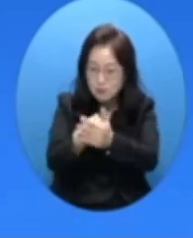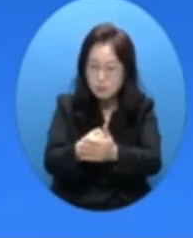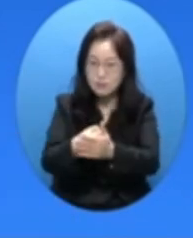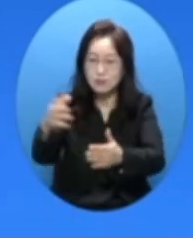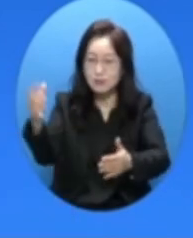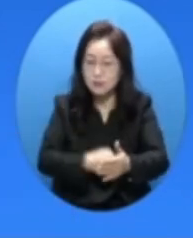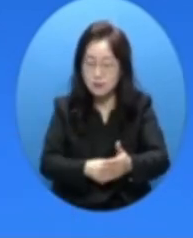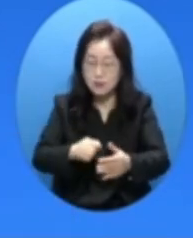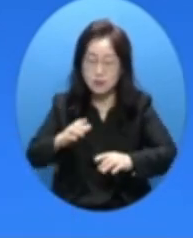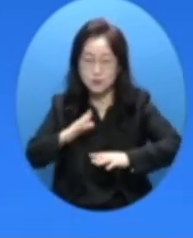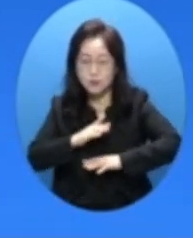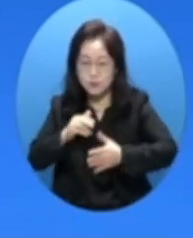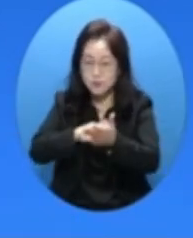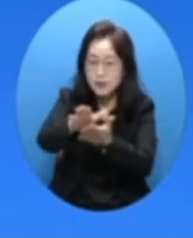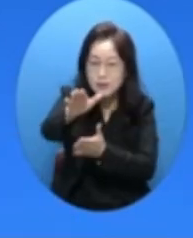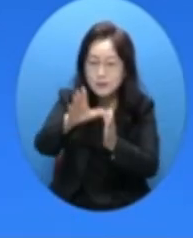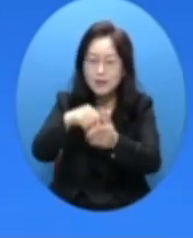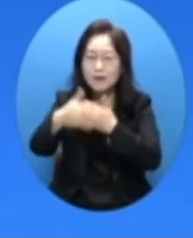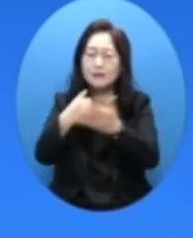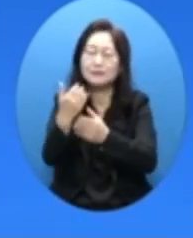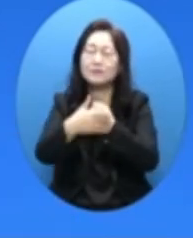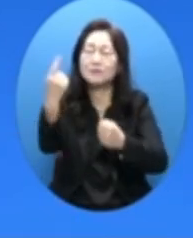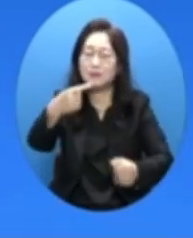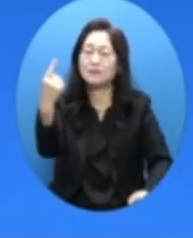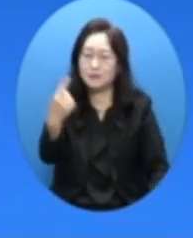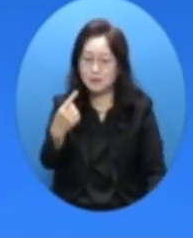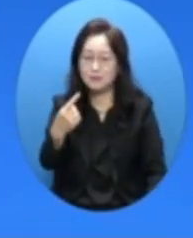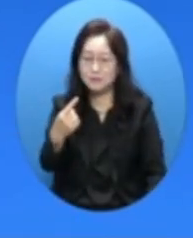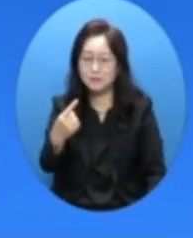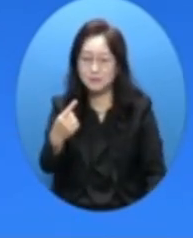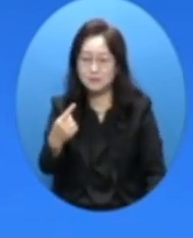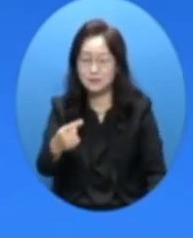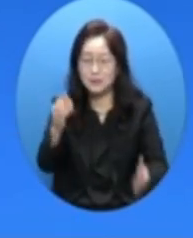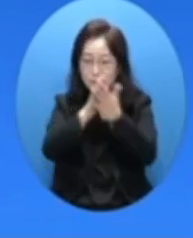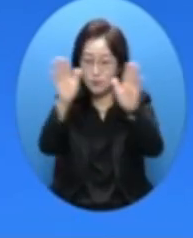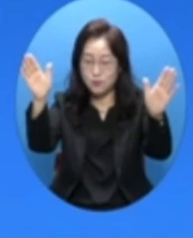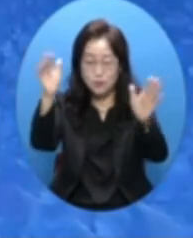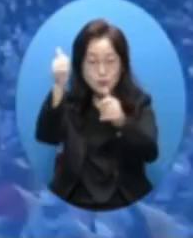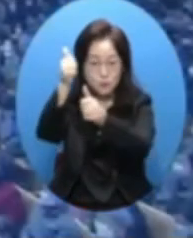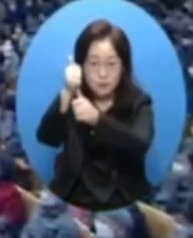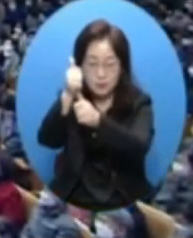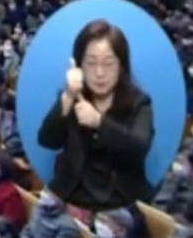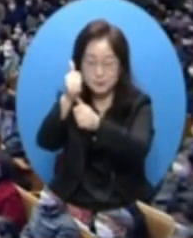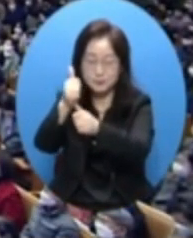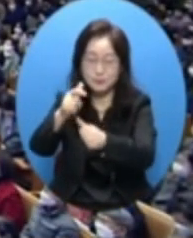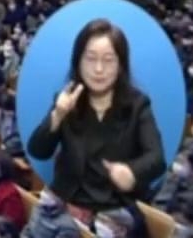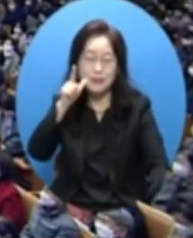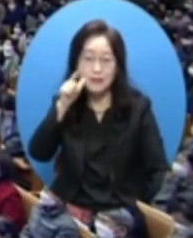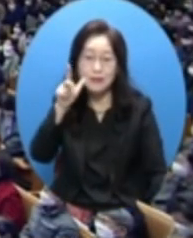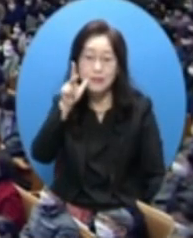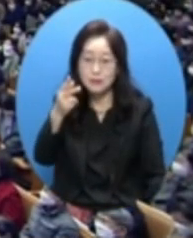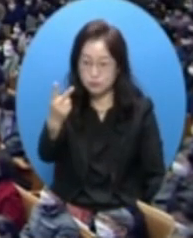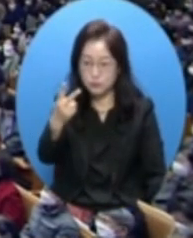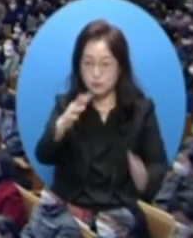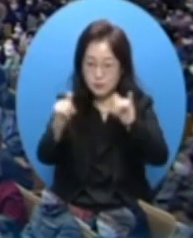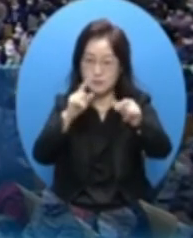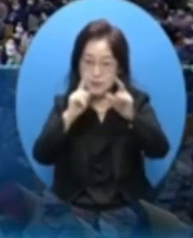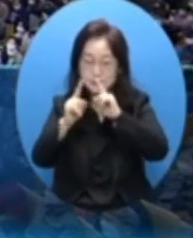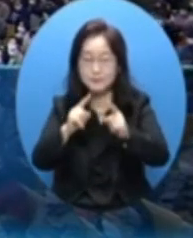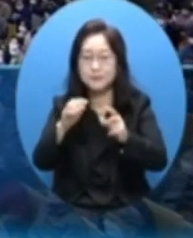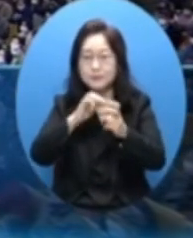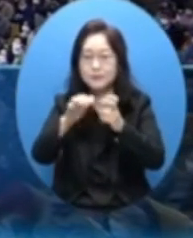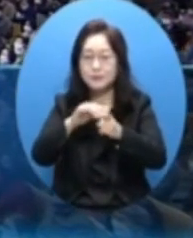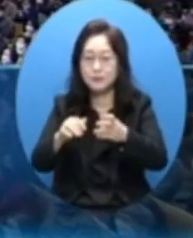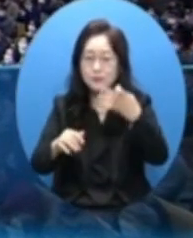쫓을 때 하나님의 은혜가 임하게 되는 것입니다 그때 여호수아갈렙이 이와 같이 외칩니다 민주기